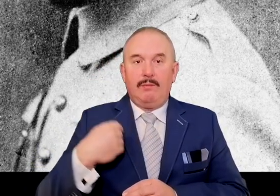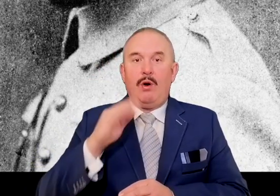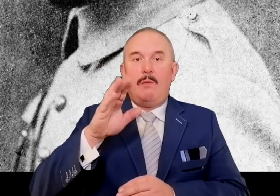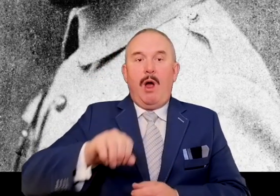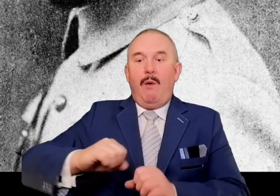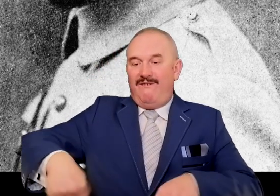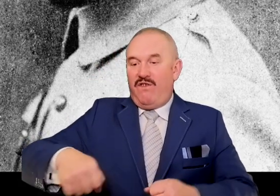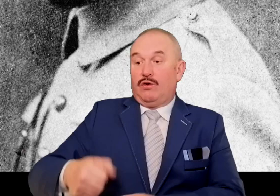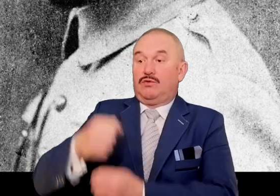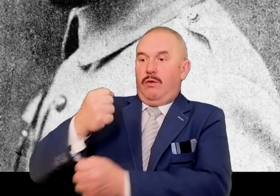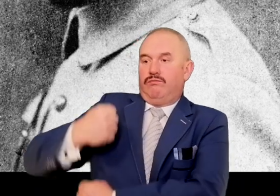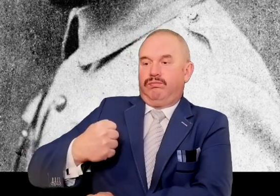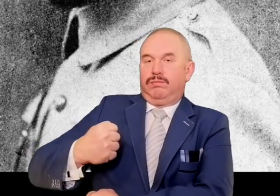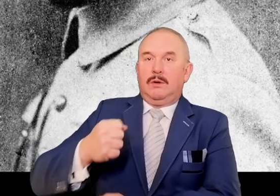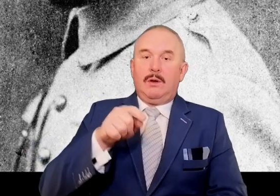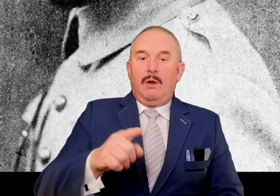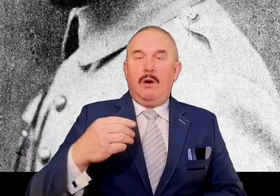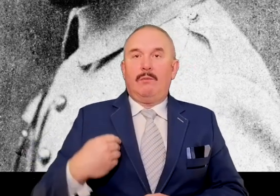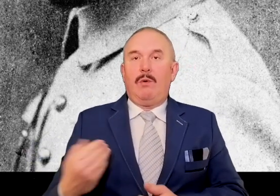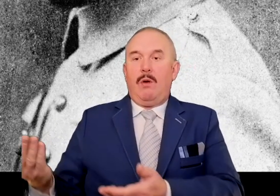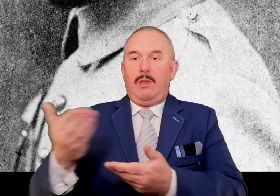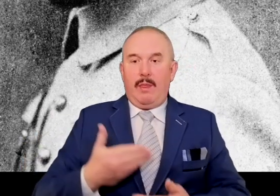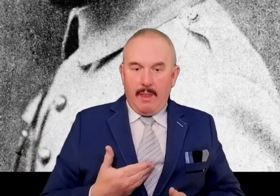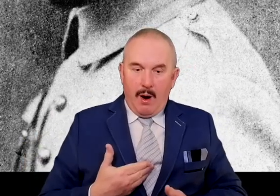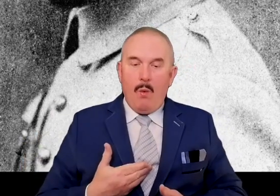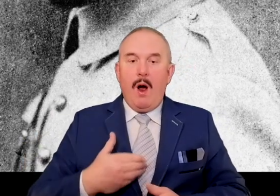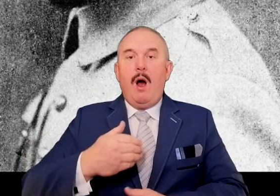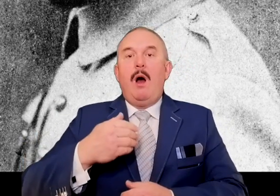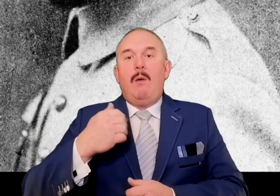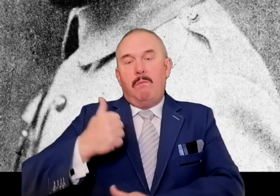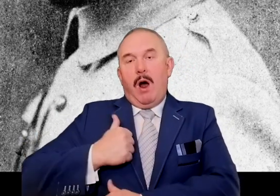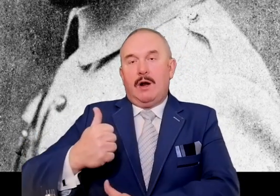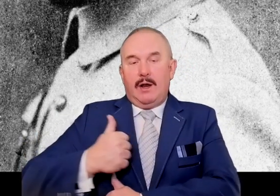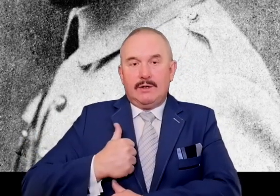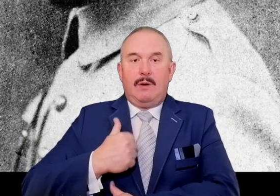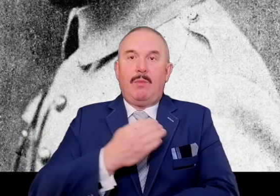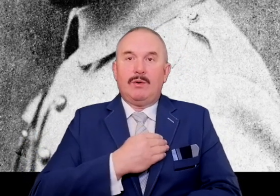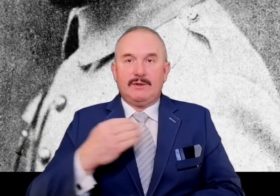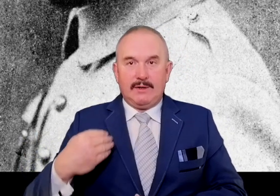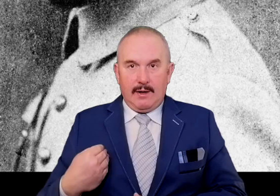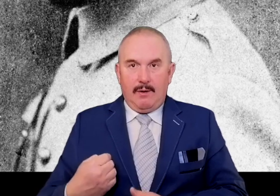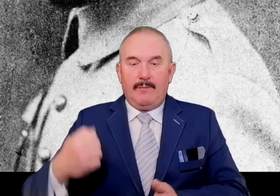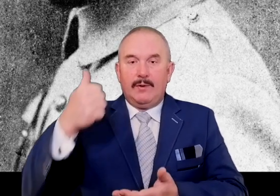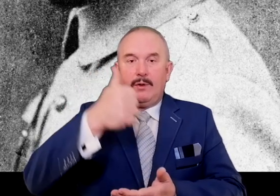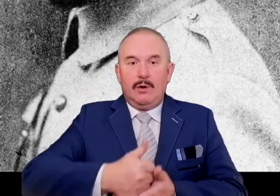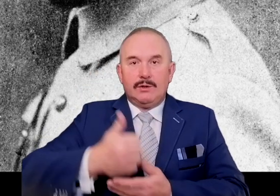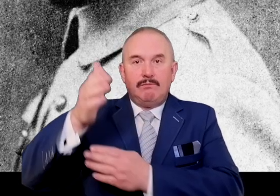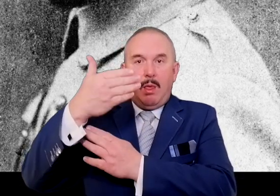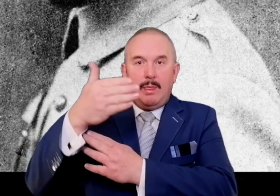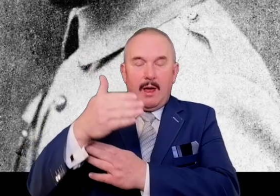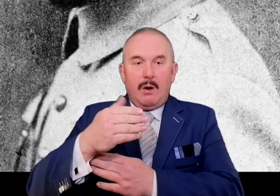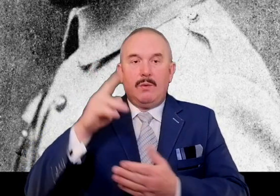bronią, wiosłem u boku, oddawał straż w ręce marynarza polskiego. Stojąc pod